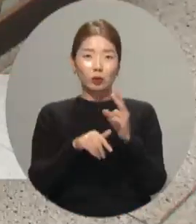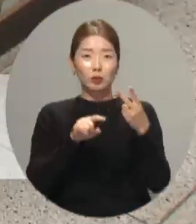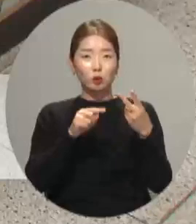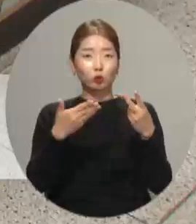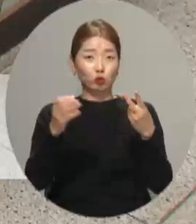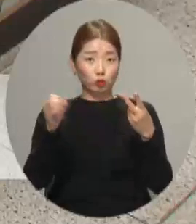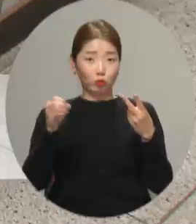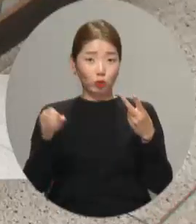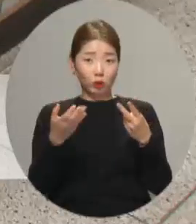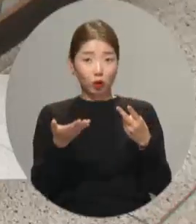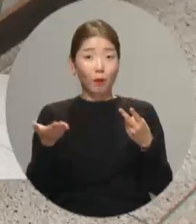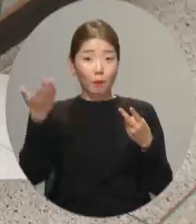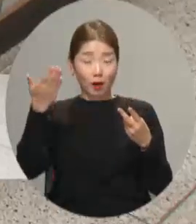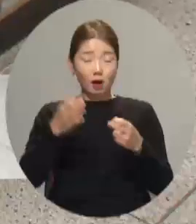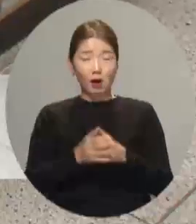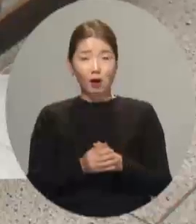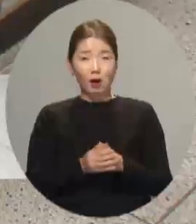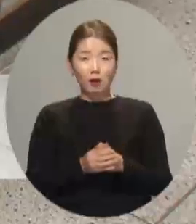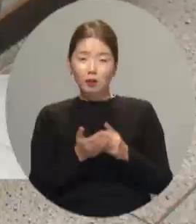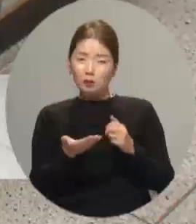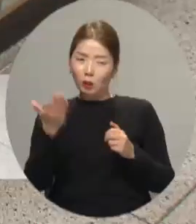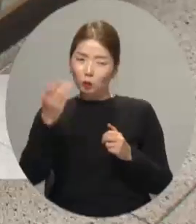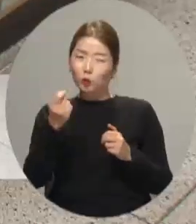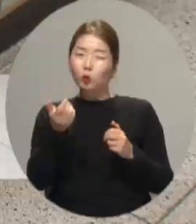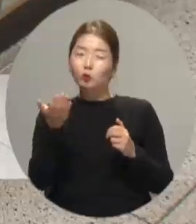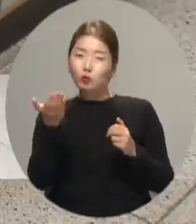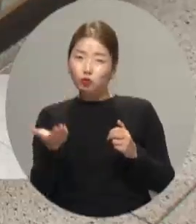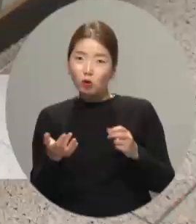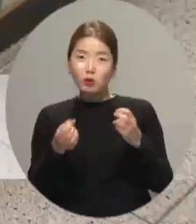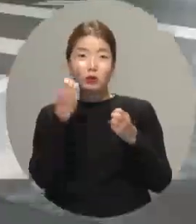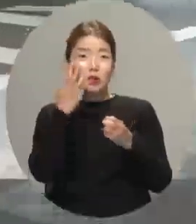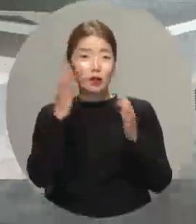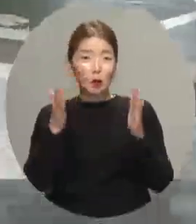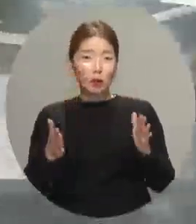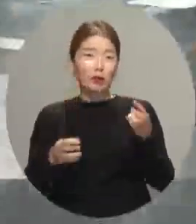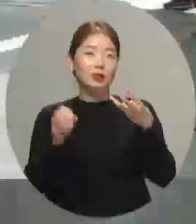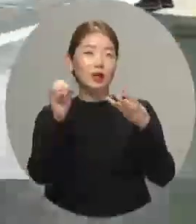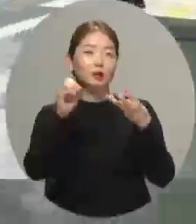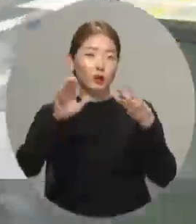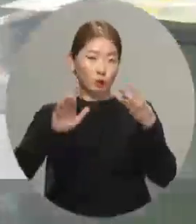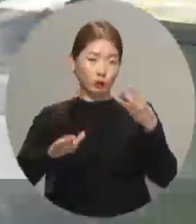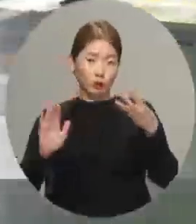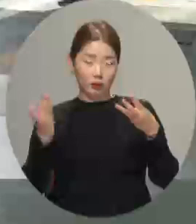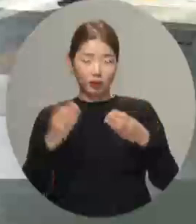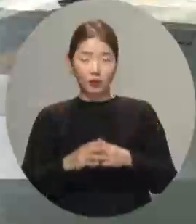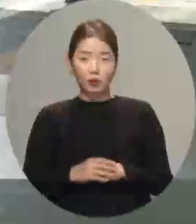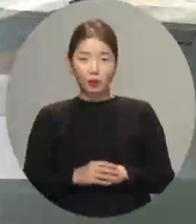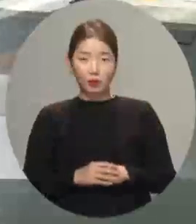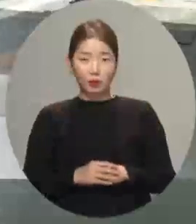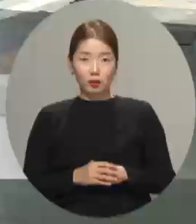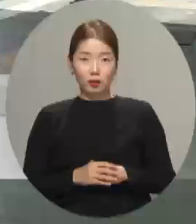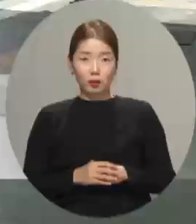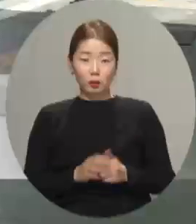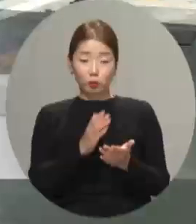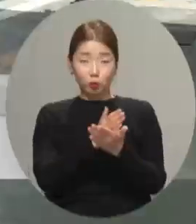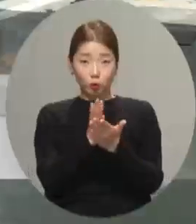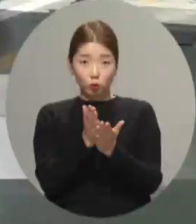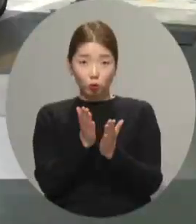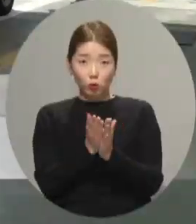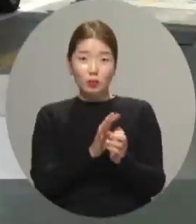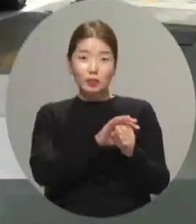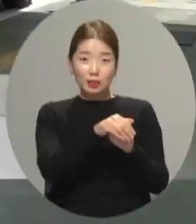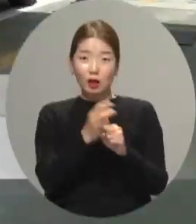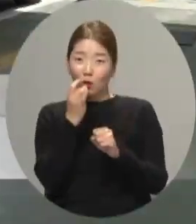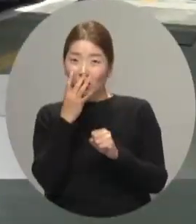2.9% 상승했지만 상승률은 둔화돼 4개월 만에 3% 아래로 떨어졌습니다 품목별로는